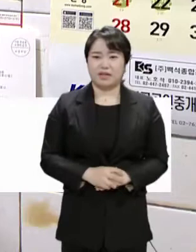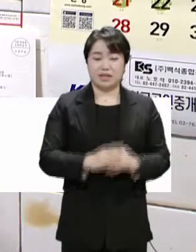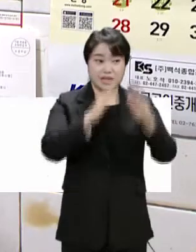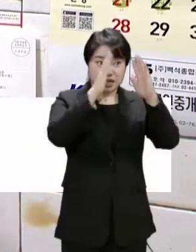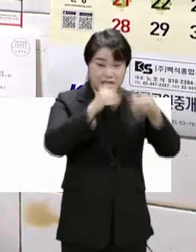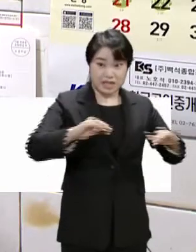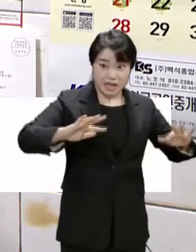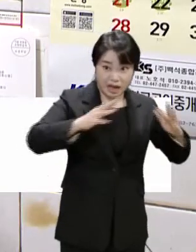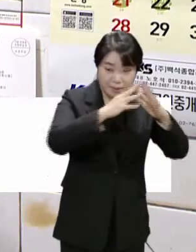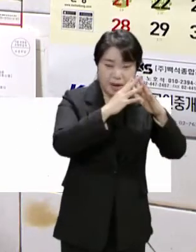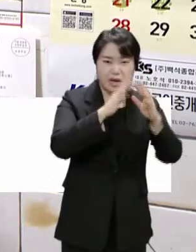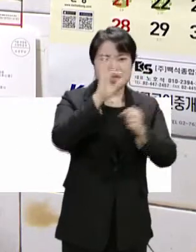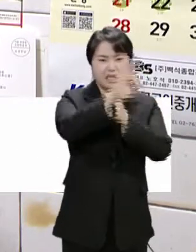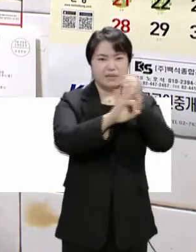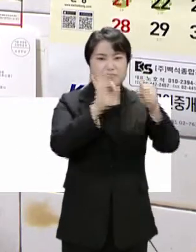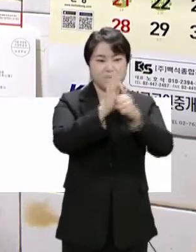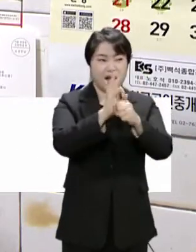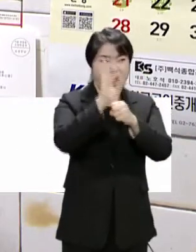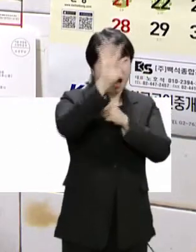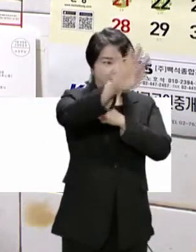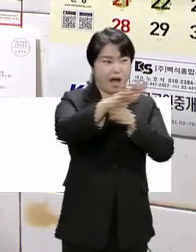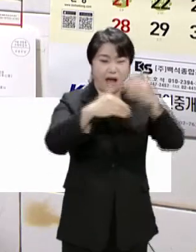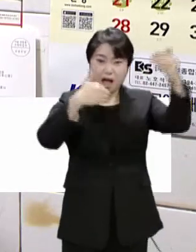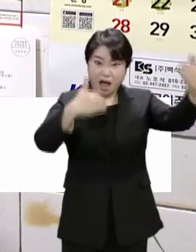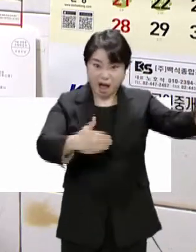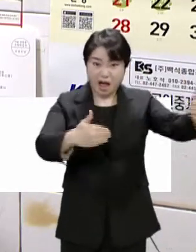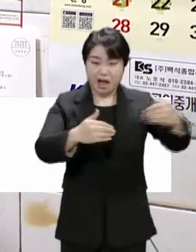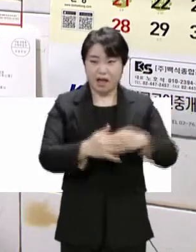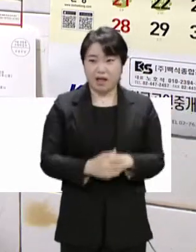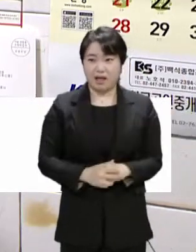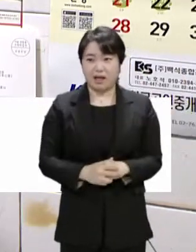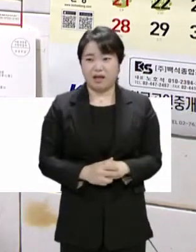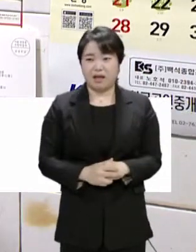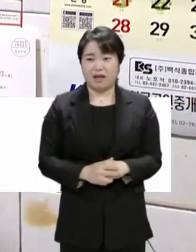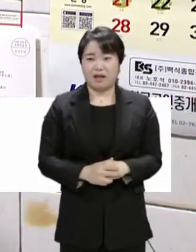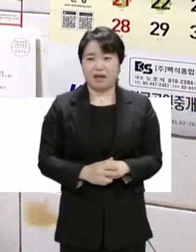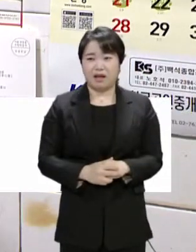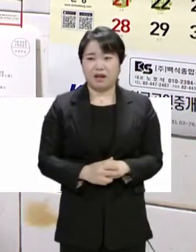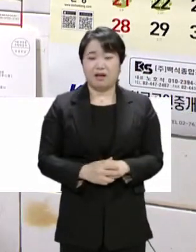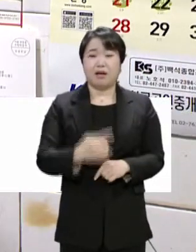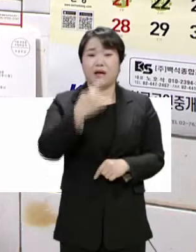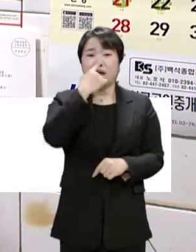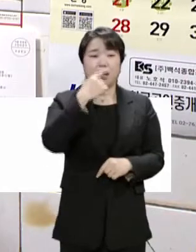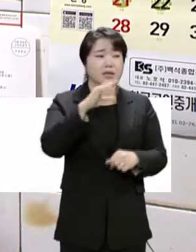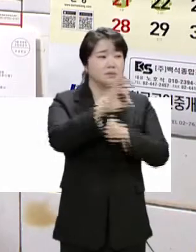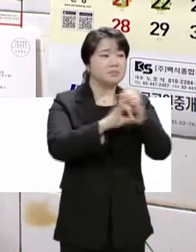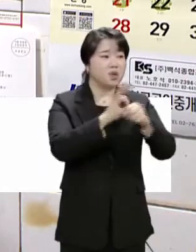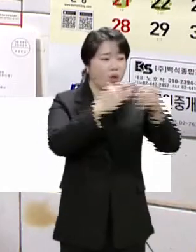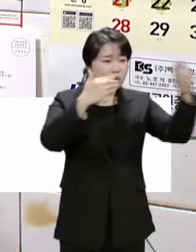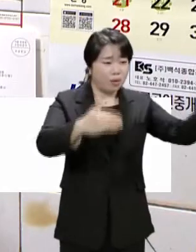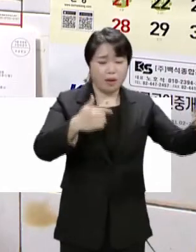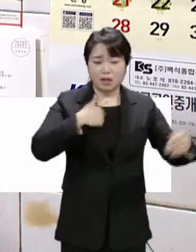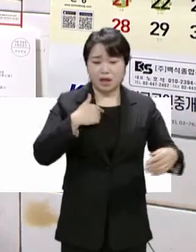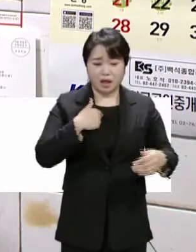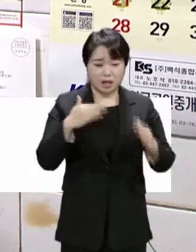개발한다고 해도 약 10년은 잡아야 되는데 그 안에 어디 가서 이 집